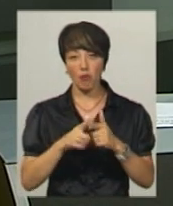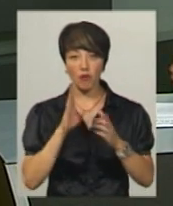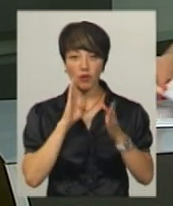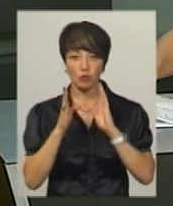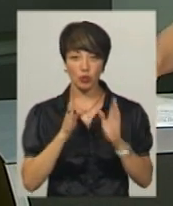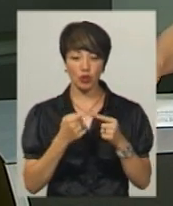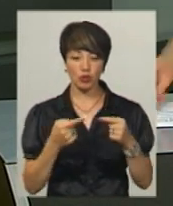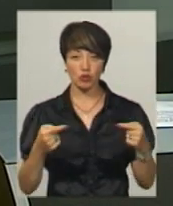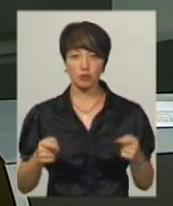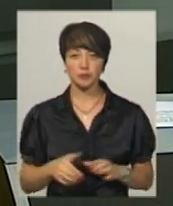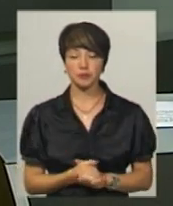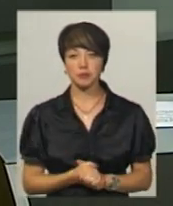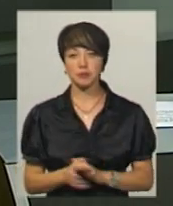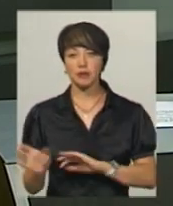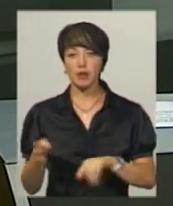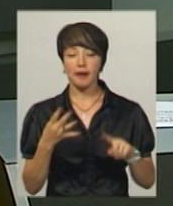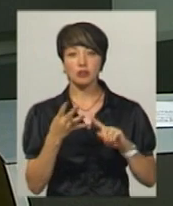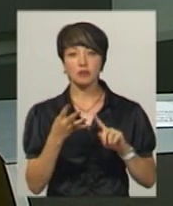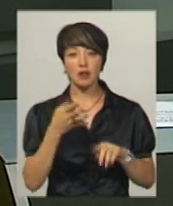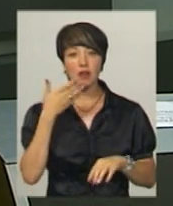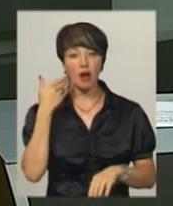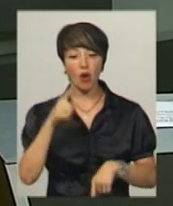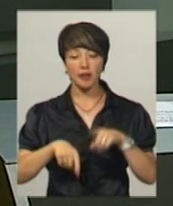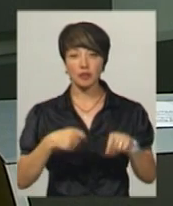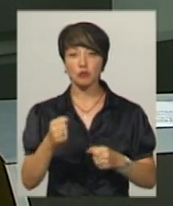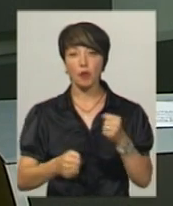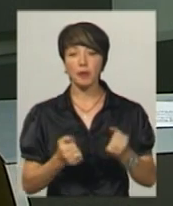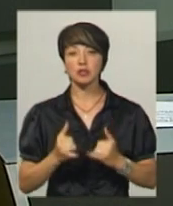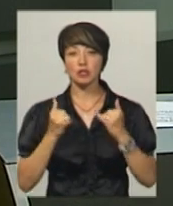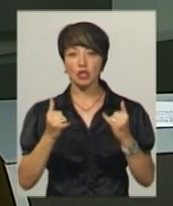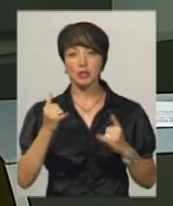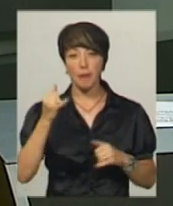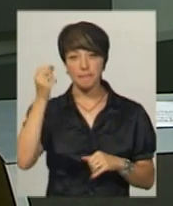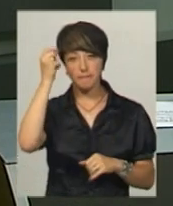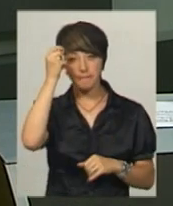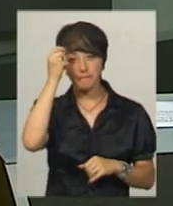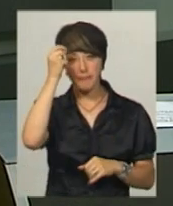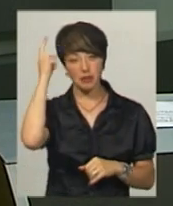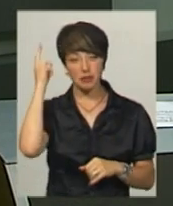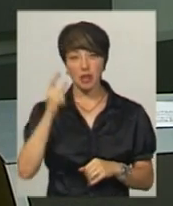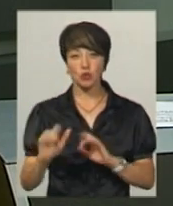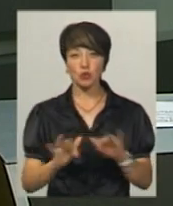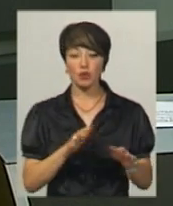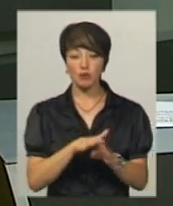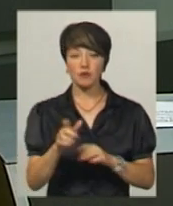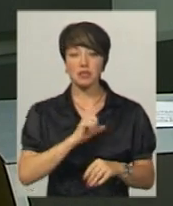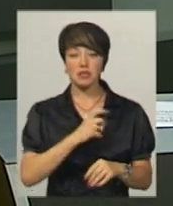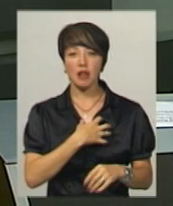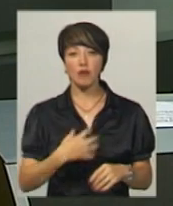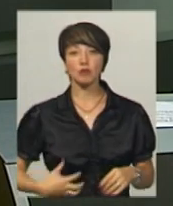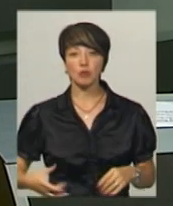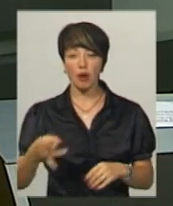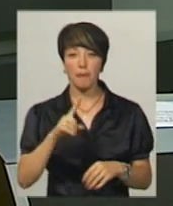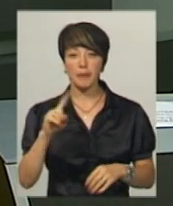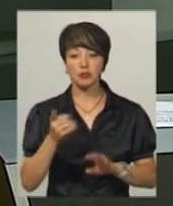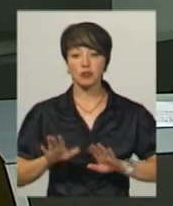мережах. Четвертий легкоатлетичний пробіг на честь партизанського руху відбувся у Славутському районі. Перший